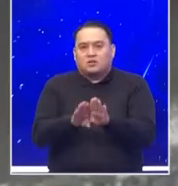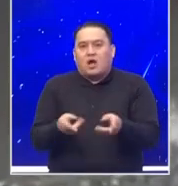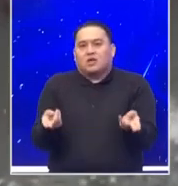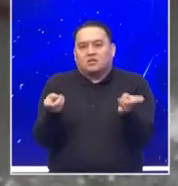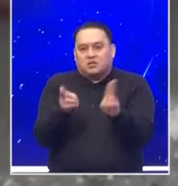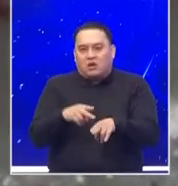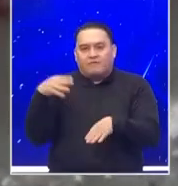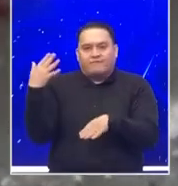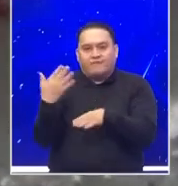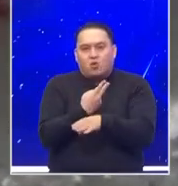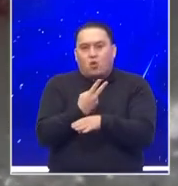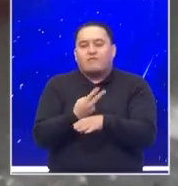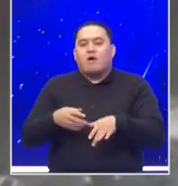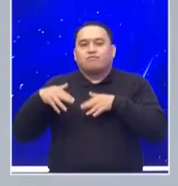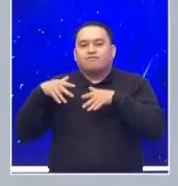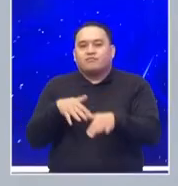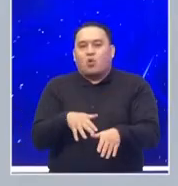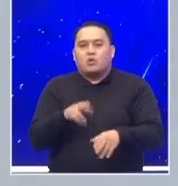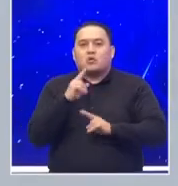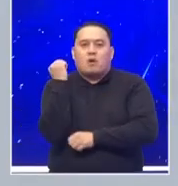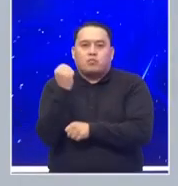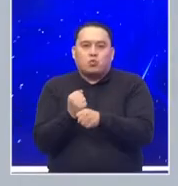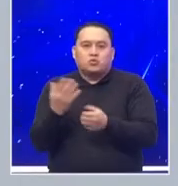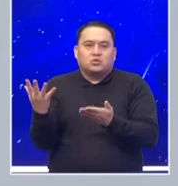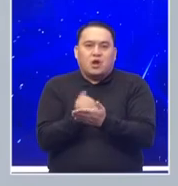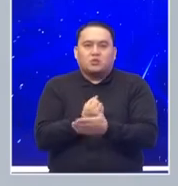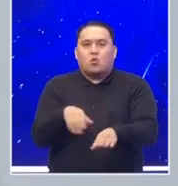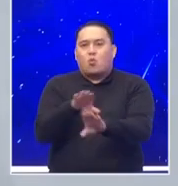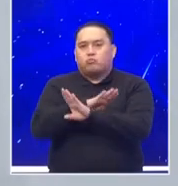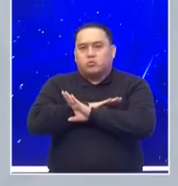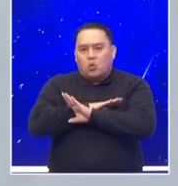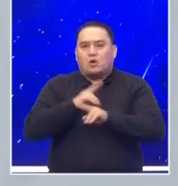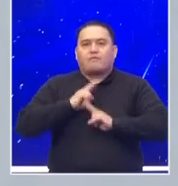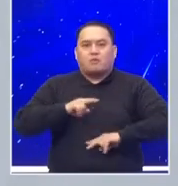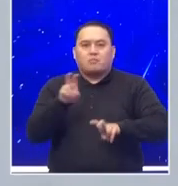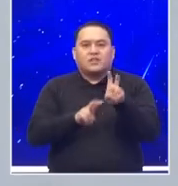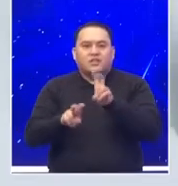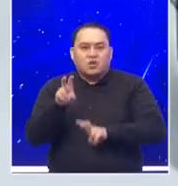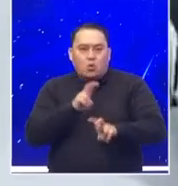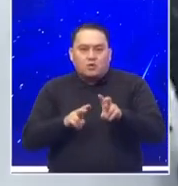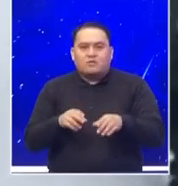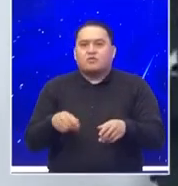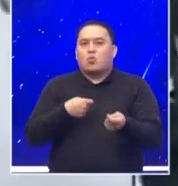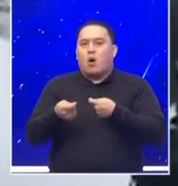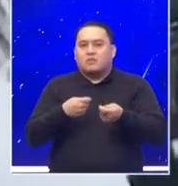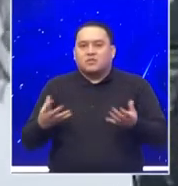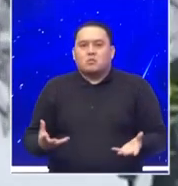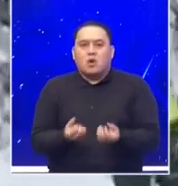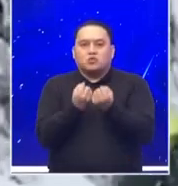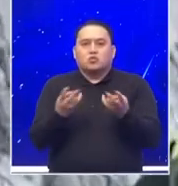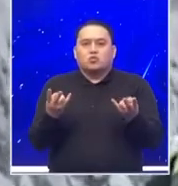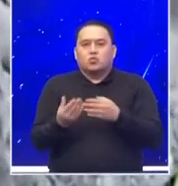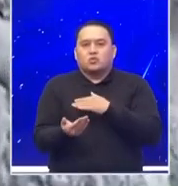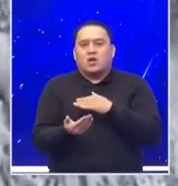второго схода снега позже один за рабочих был найден мертвым поиски его коллеги продолжаются по данным властей спасателям удалось